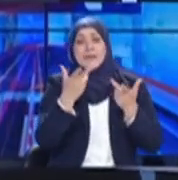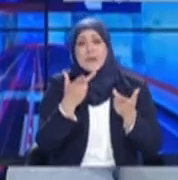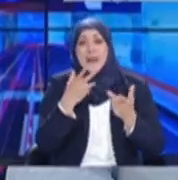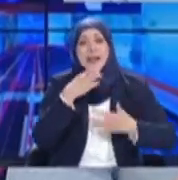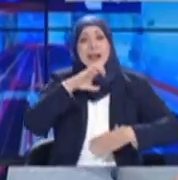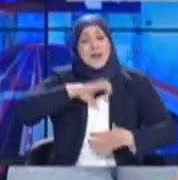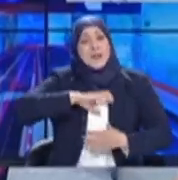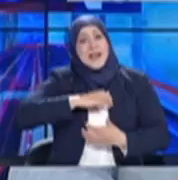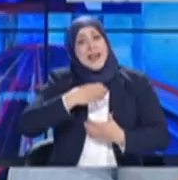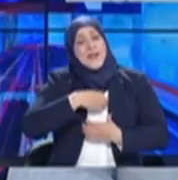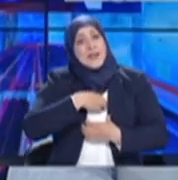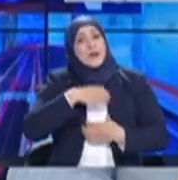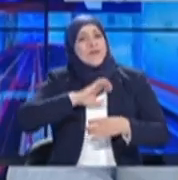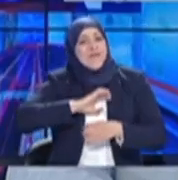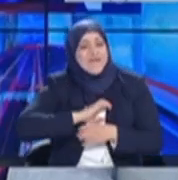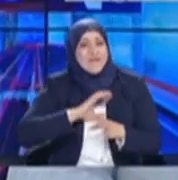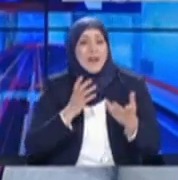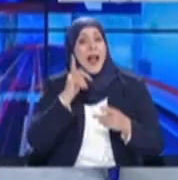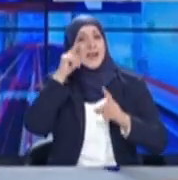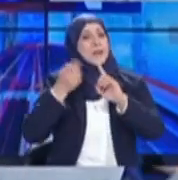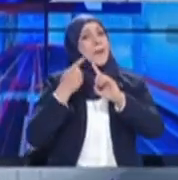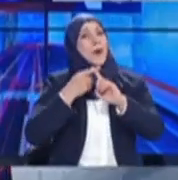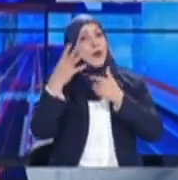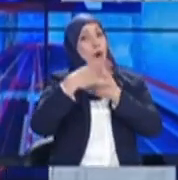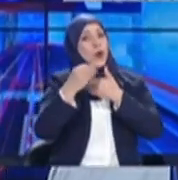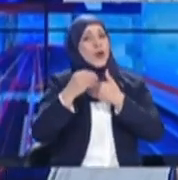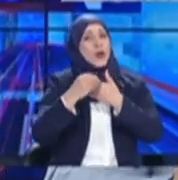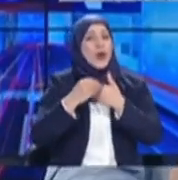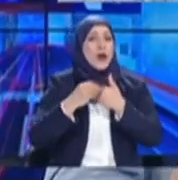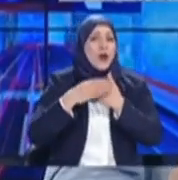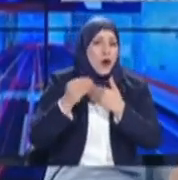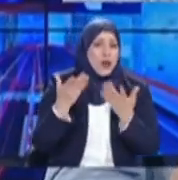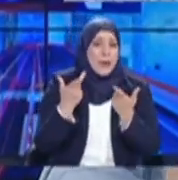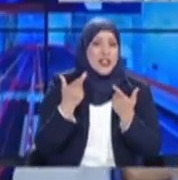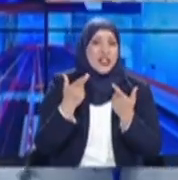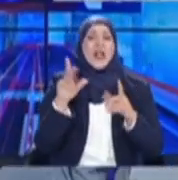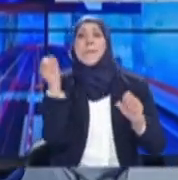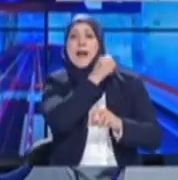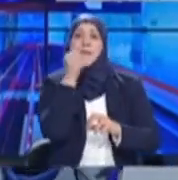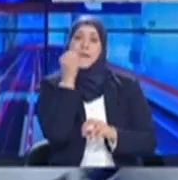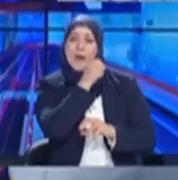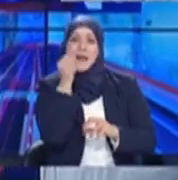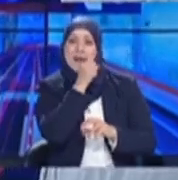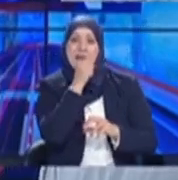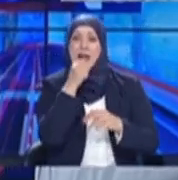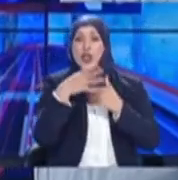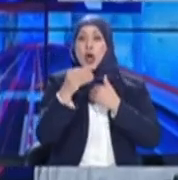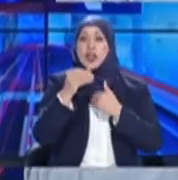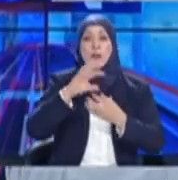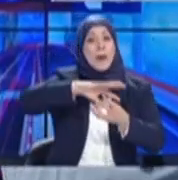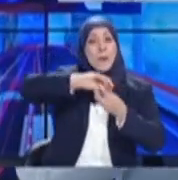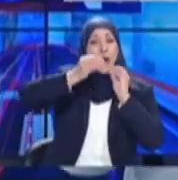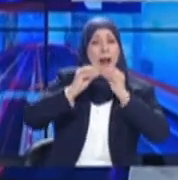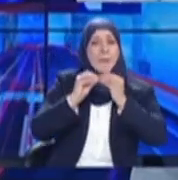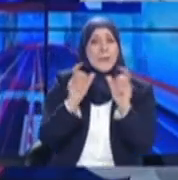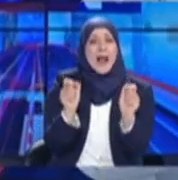انه لابد من الذهاب الى التفاعليه الرمزيه بالفن لانه في الفن هناك